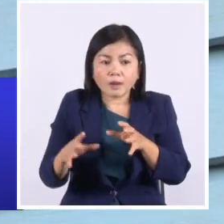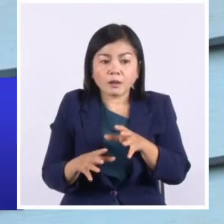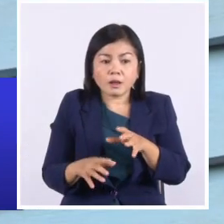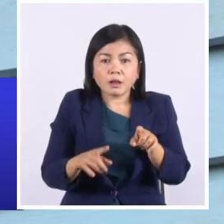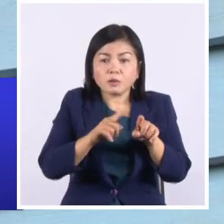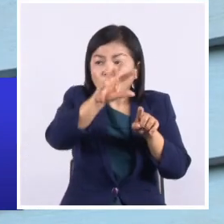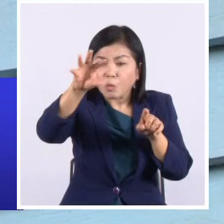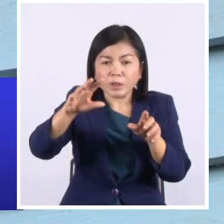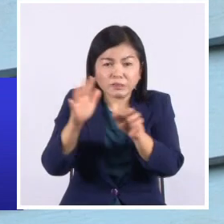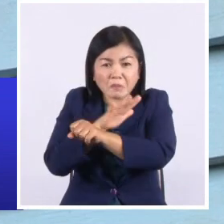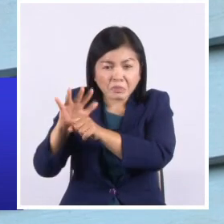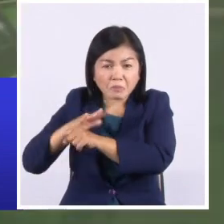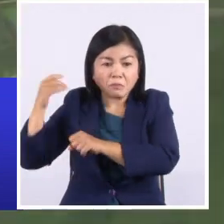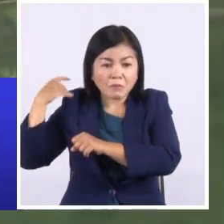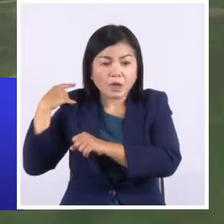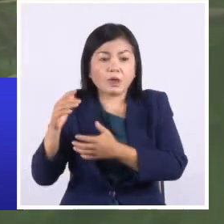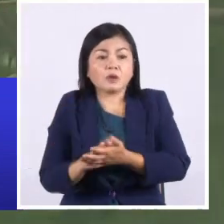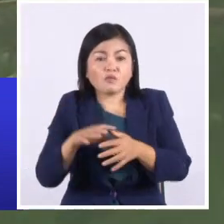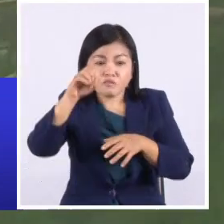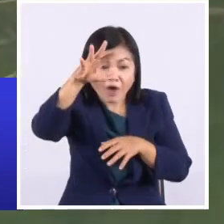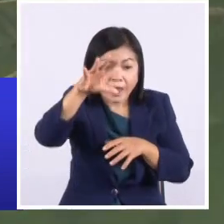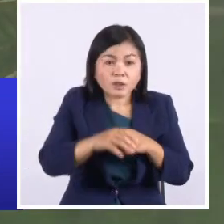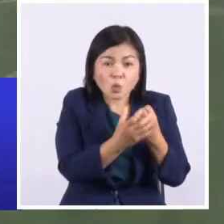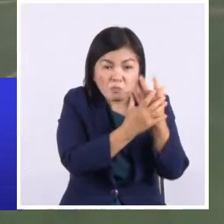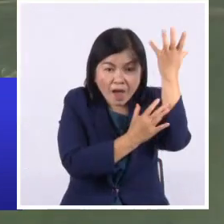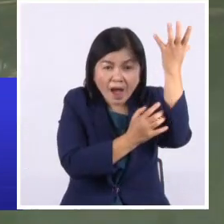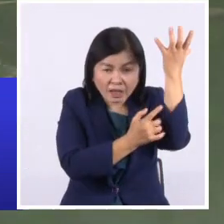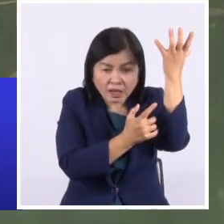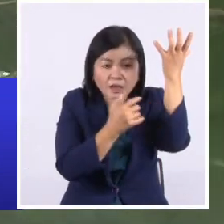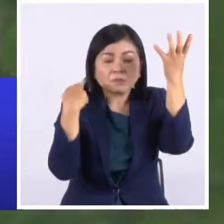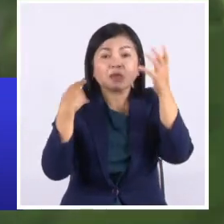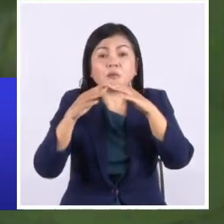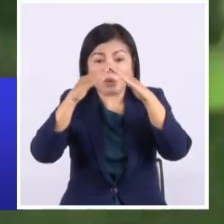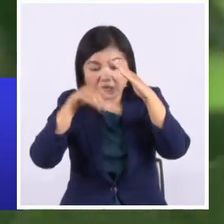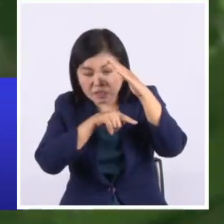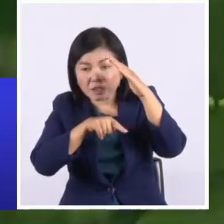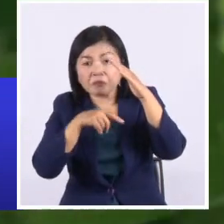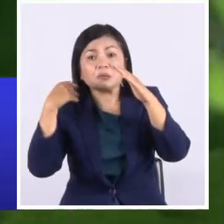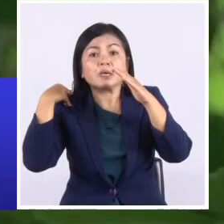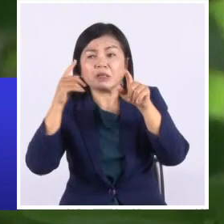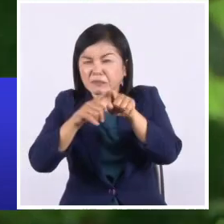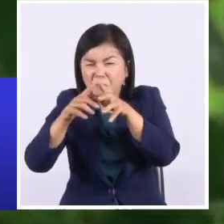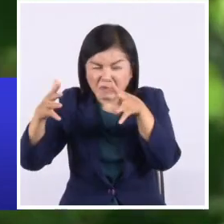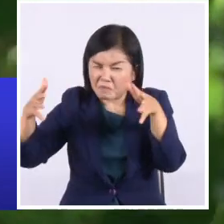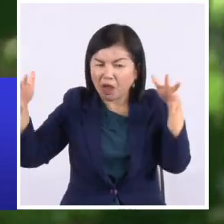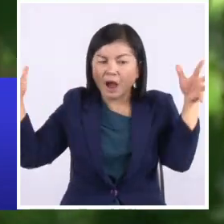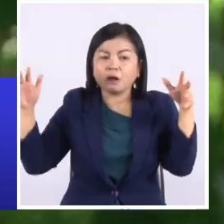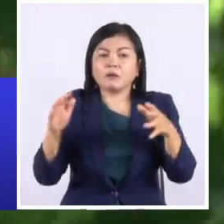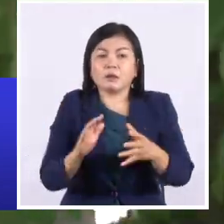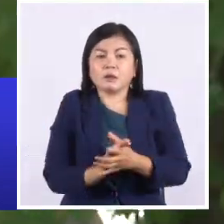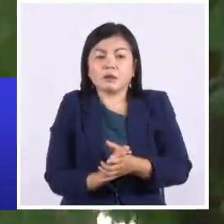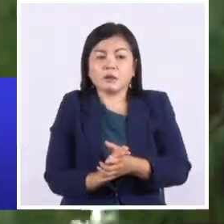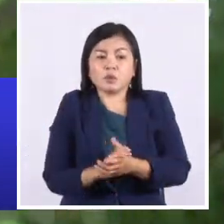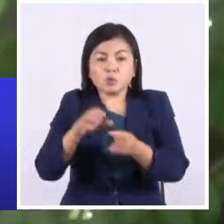ร้อยรังดูสิอันนี้ตรงแถวโคมไฟนะแล้วก็ยังมีใต้อาคารใต้หลังคาอะไรอีกเพียบเลยค่ะท